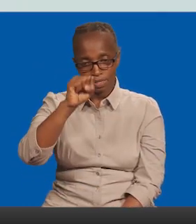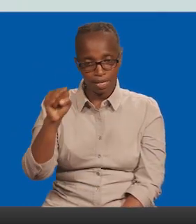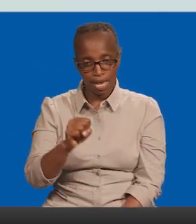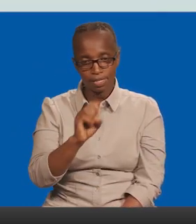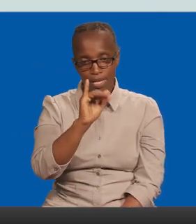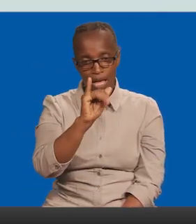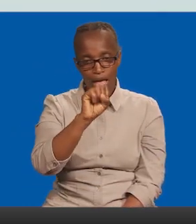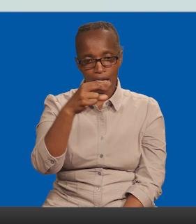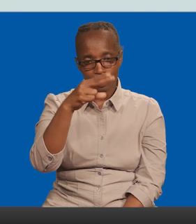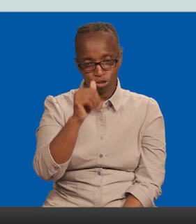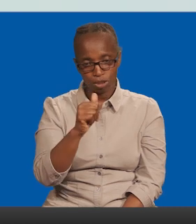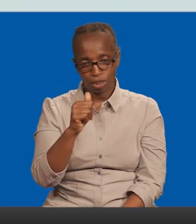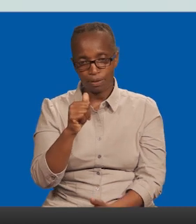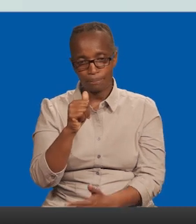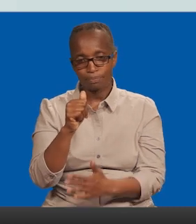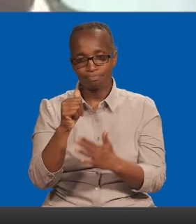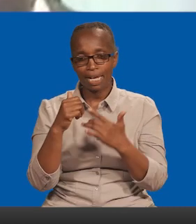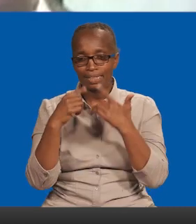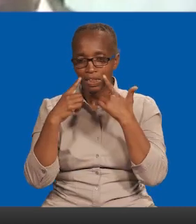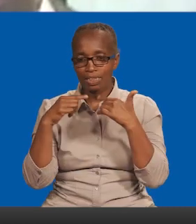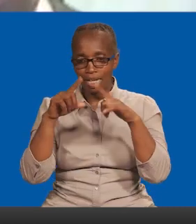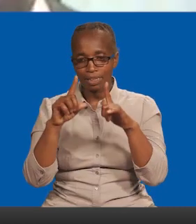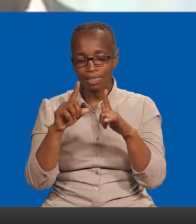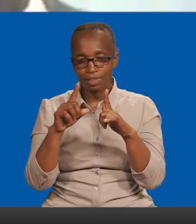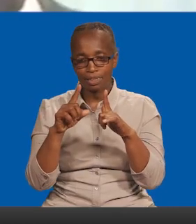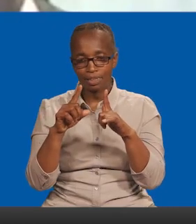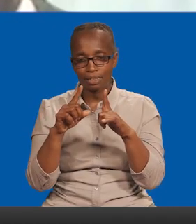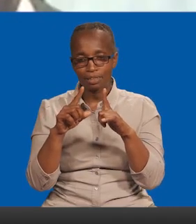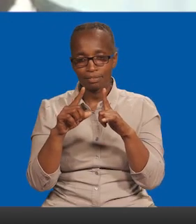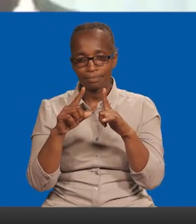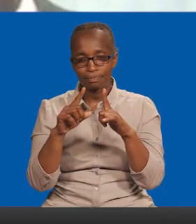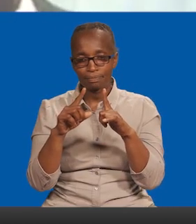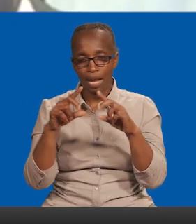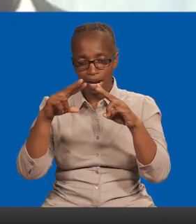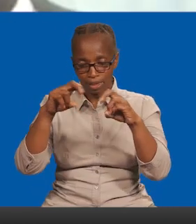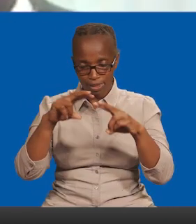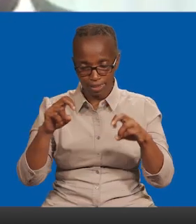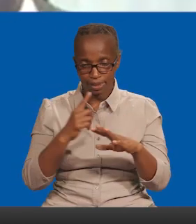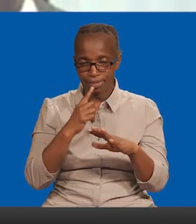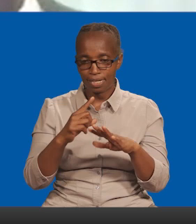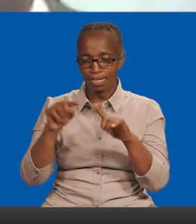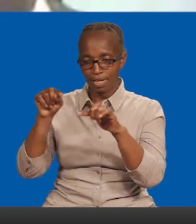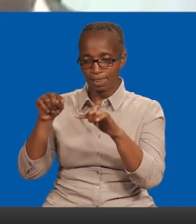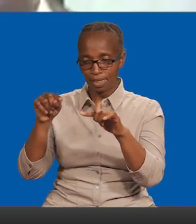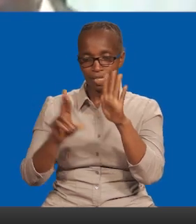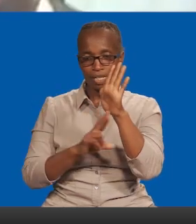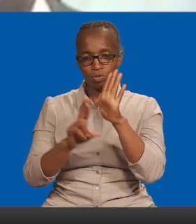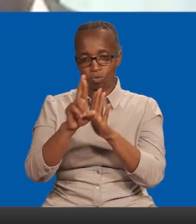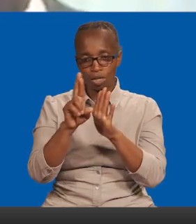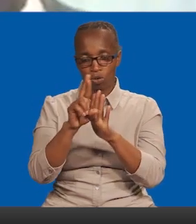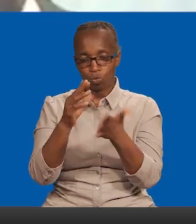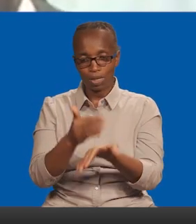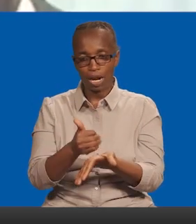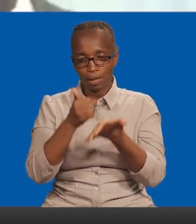Waziri wa utumishi wa umma na jinsia Aisha Jumwa akitangaza vita dhidi ya dhuluma za kijinsia na kuongeza kwamba kanuni